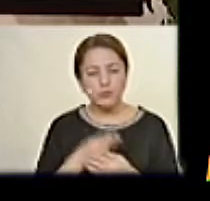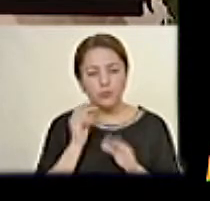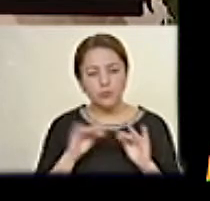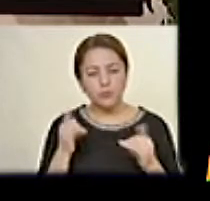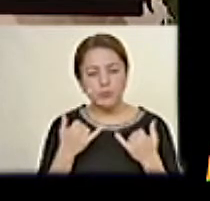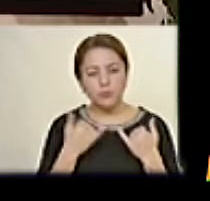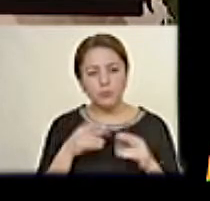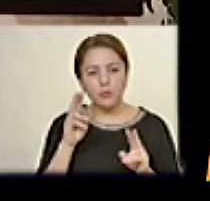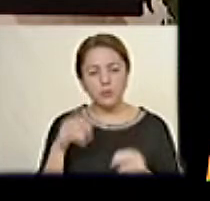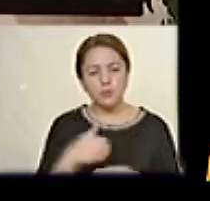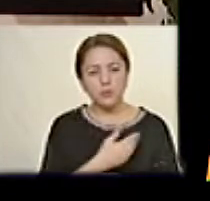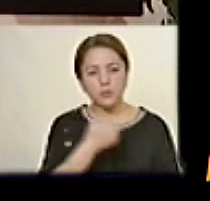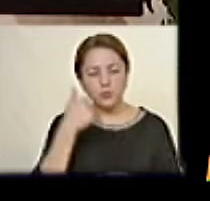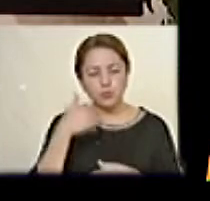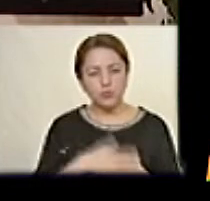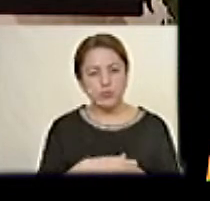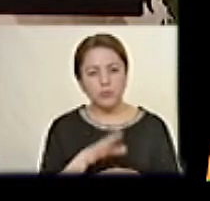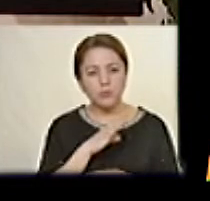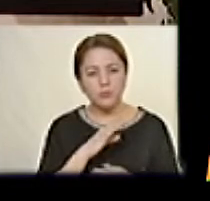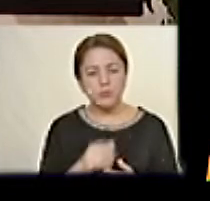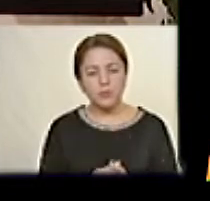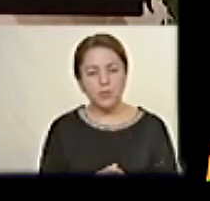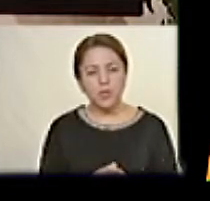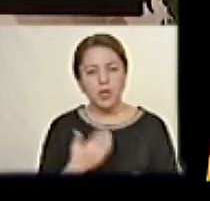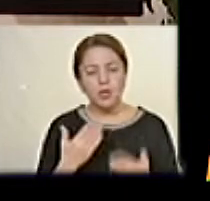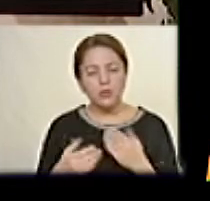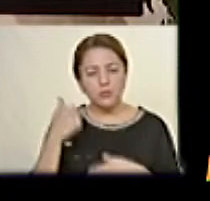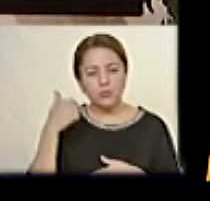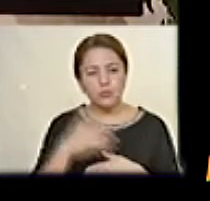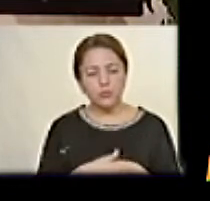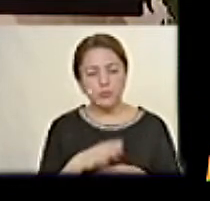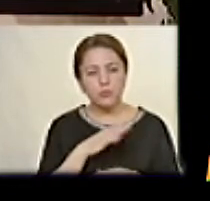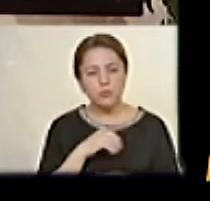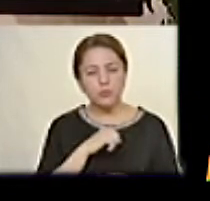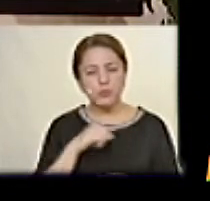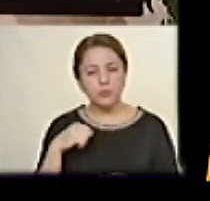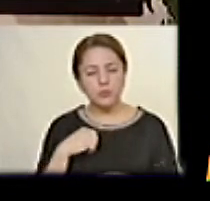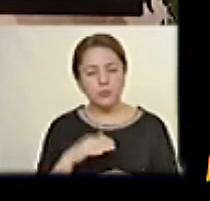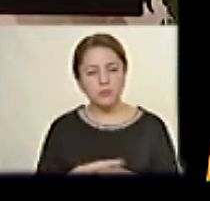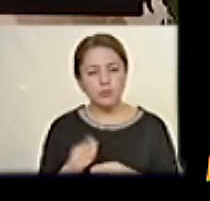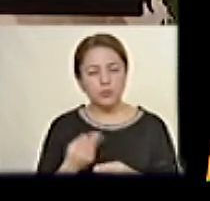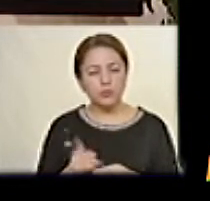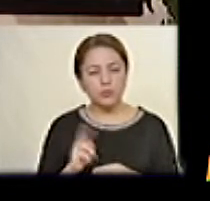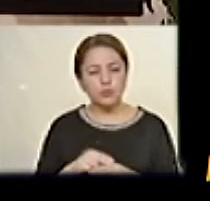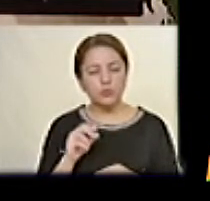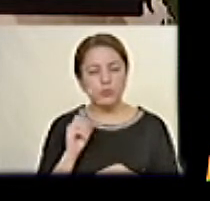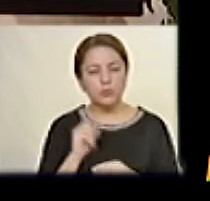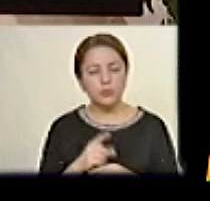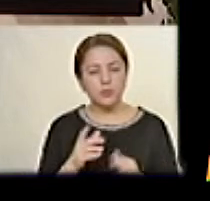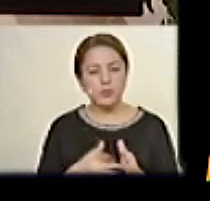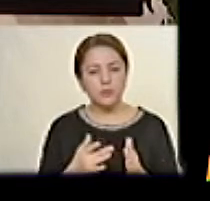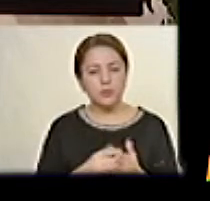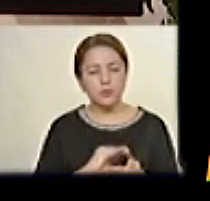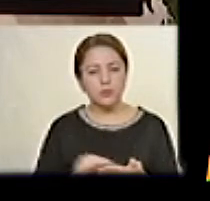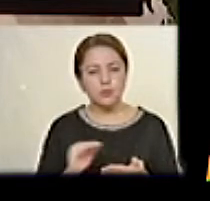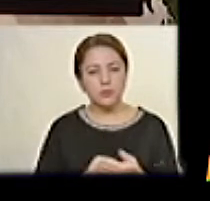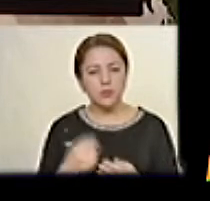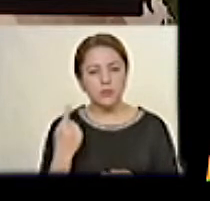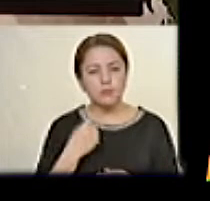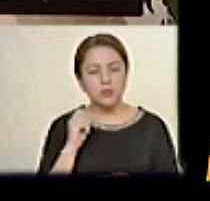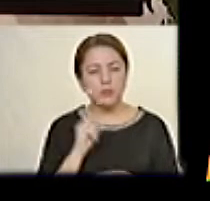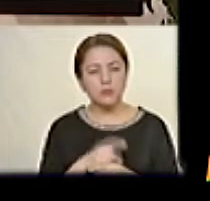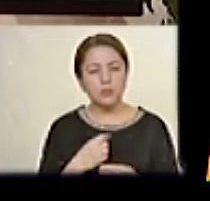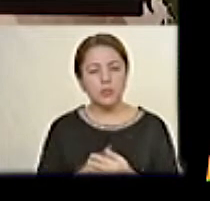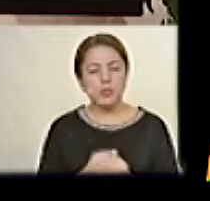bugungi mavzuyimiz sizlarga tushunarli bo'ldimi? Tushunarli bo'lgan bo'lsa, mustaqil bajarish uchun topshiriqlarni daftaringizga yozib oling. Birinchi